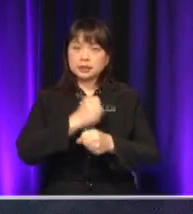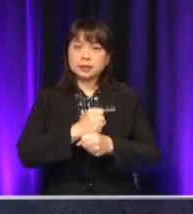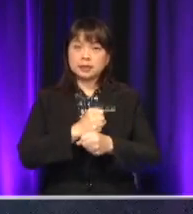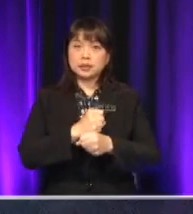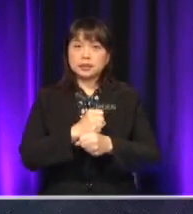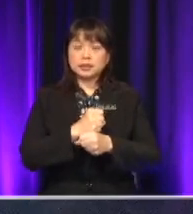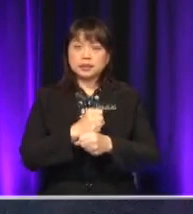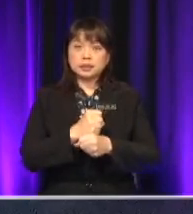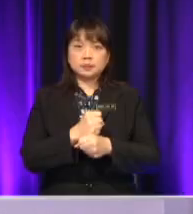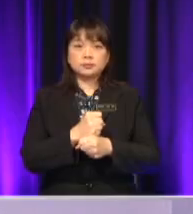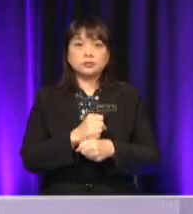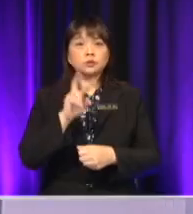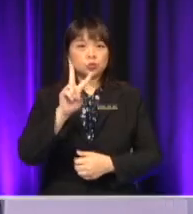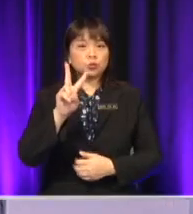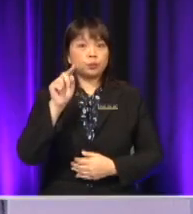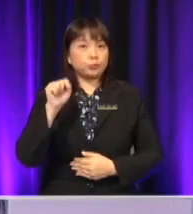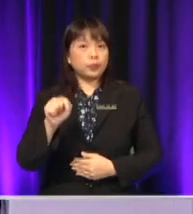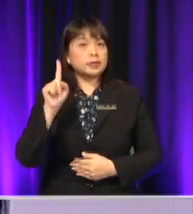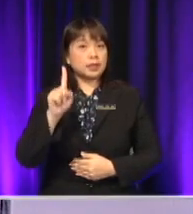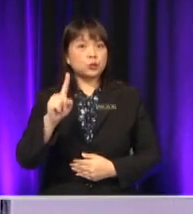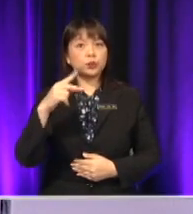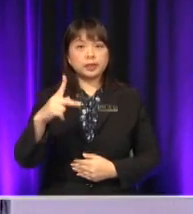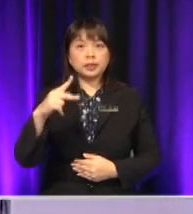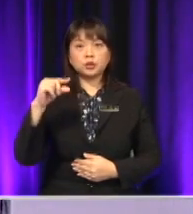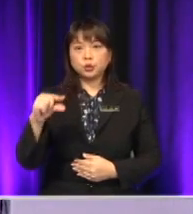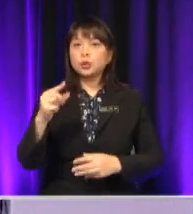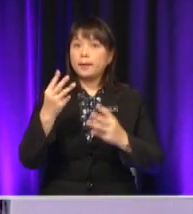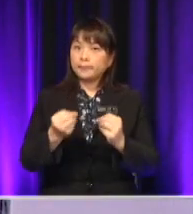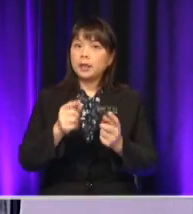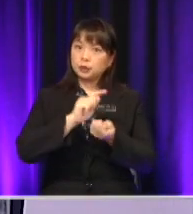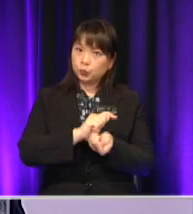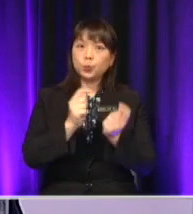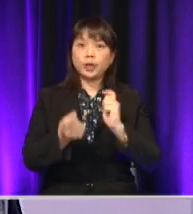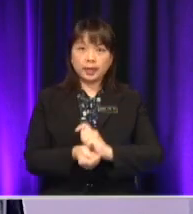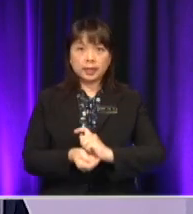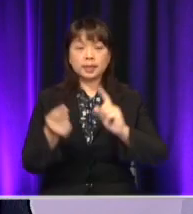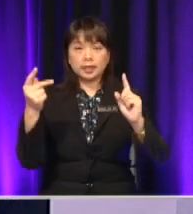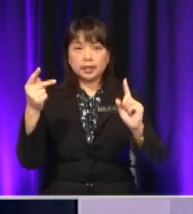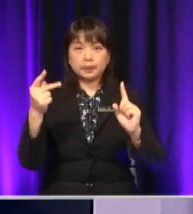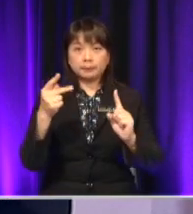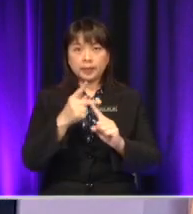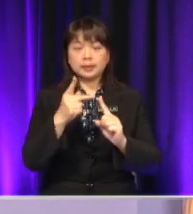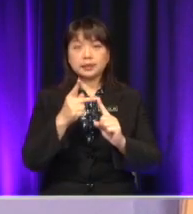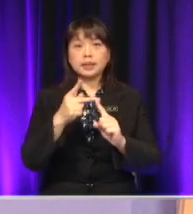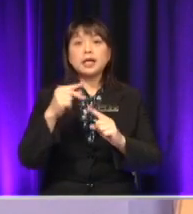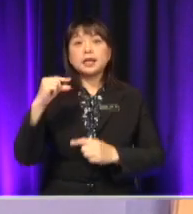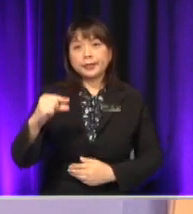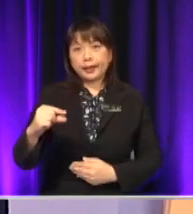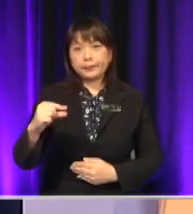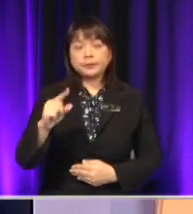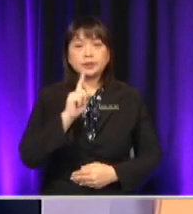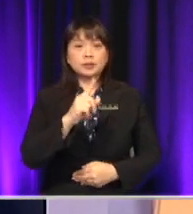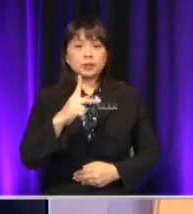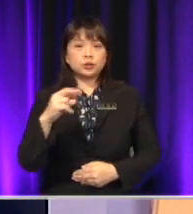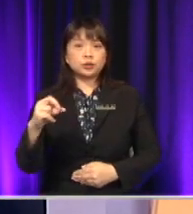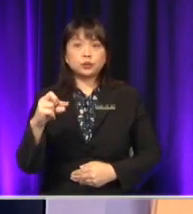kata 2.1 kg. Dia nak tukarkan kepada gram, cikgu. Gram. 1 kg berapa